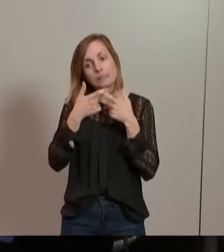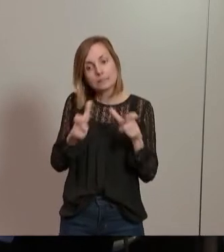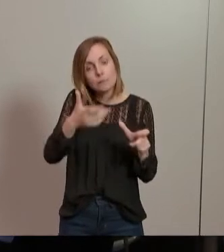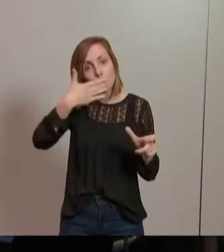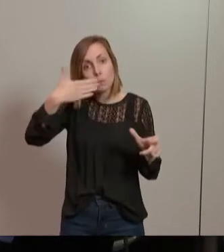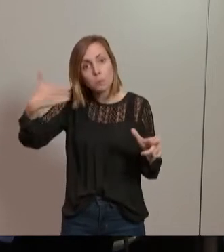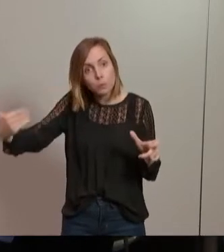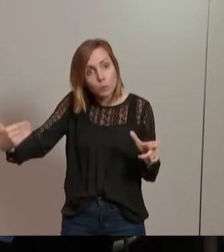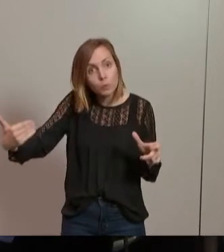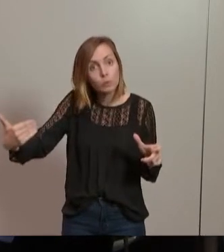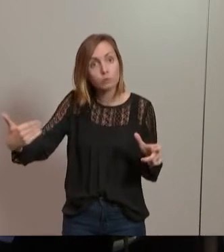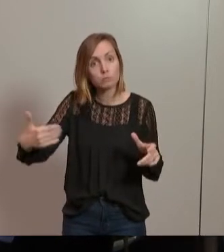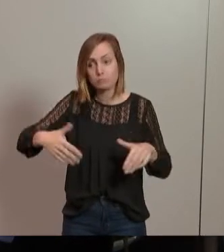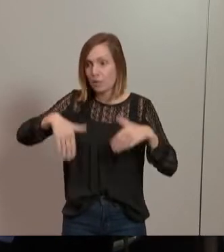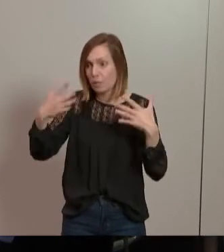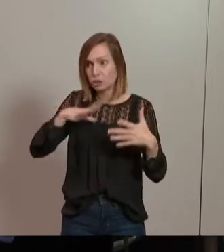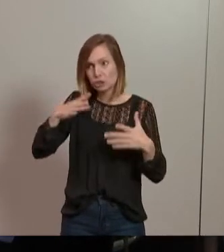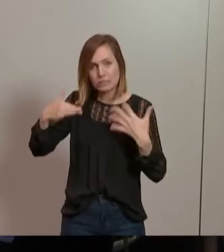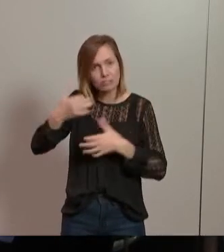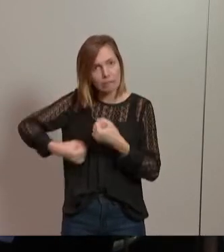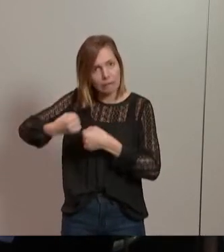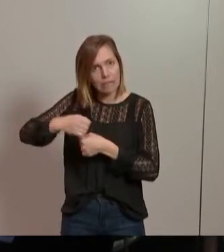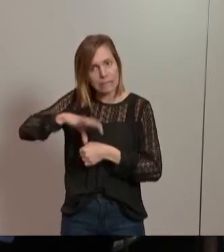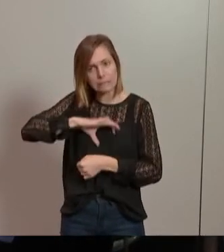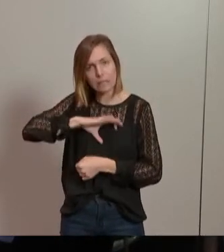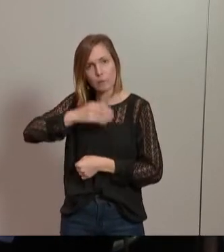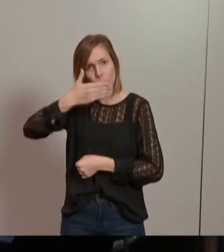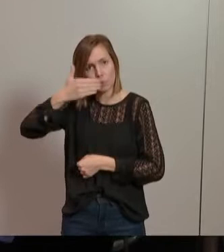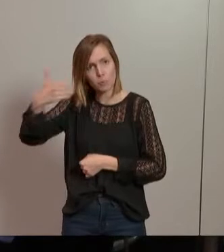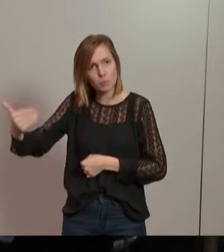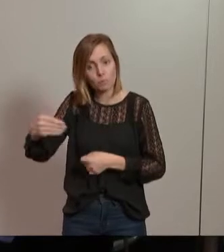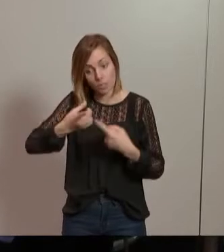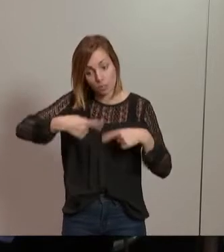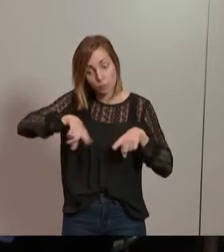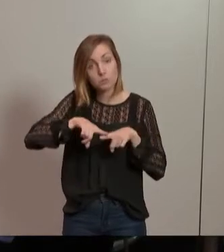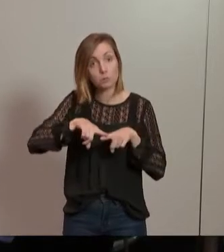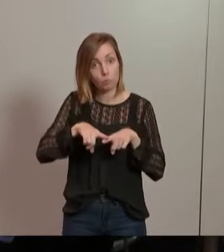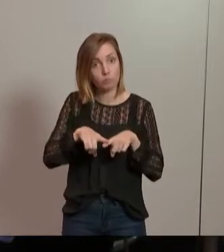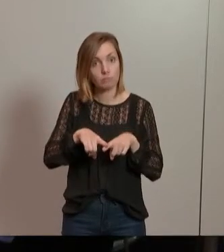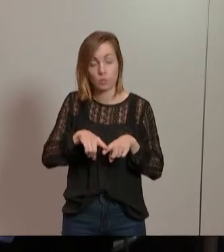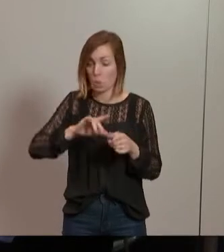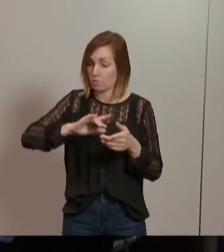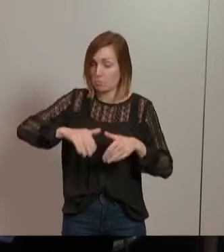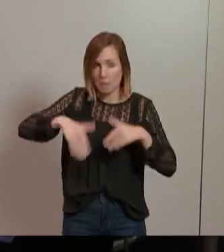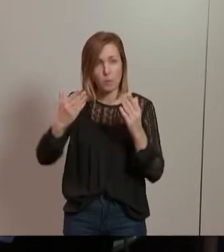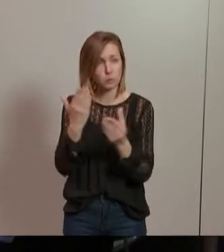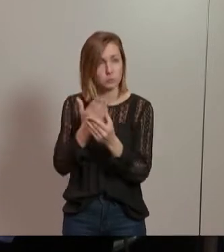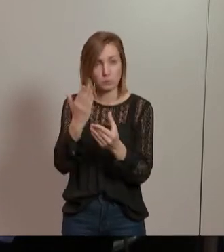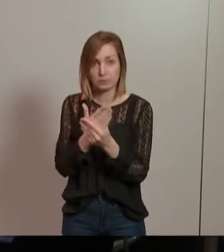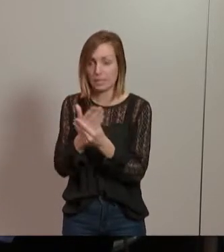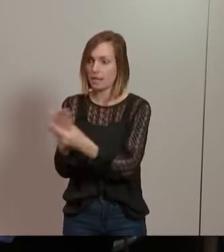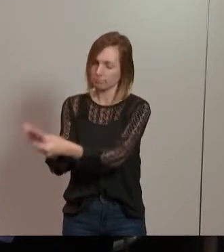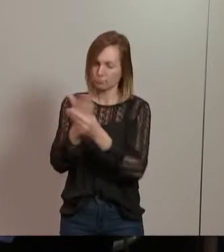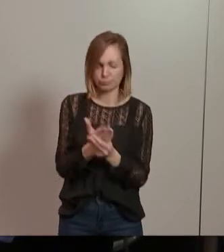de l'existant, quel que soit cet existant, et la possibilité pour cette commission d'accessibilité d'étudier tout dossier de nature